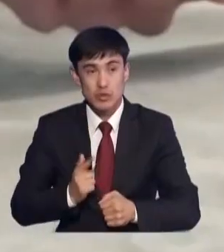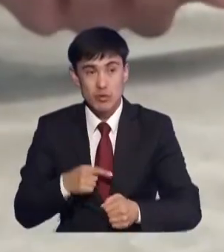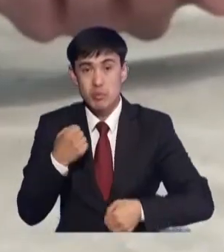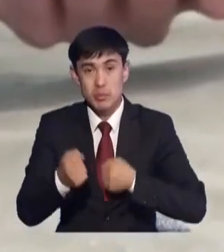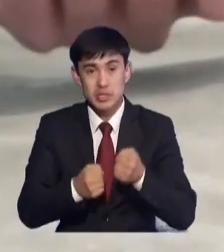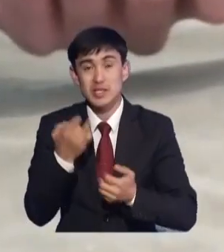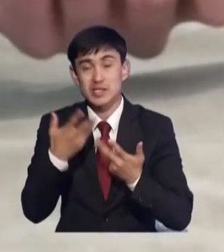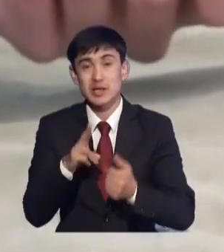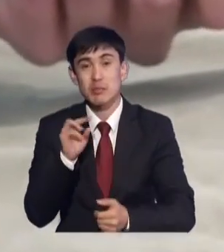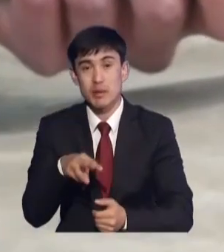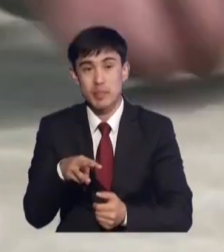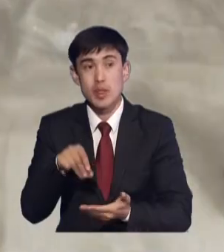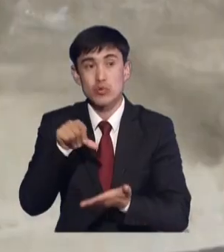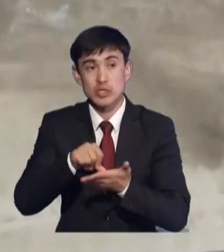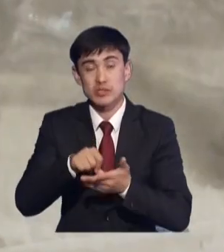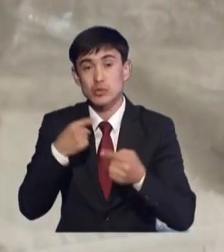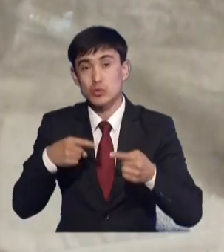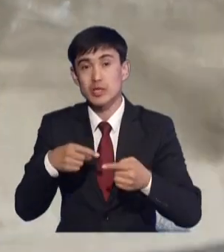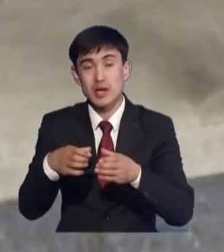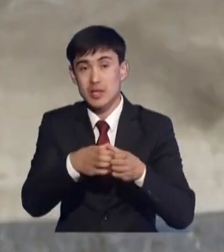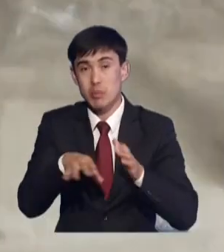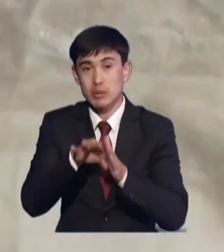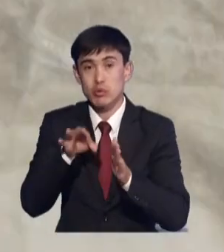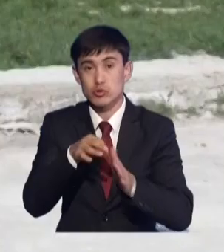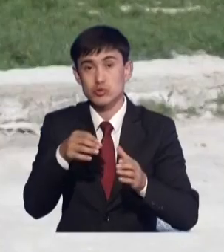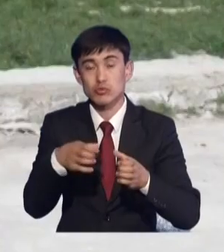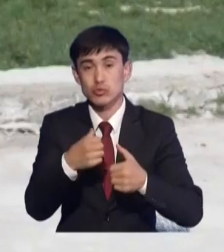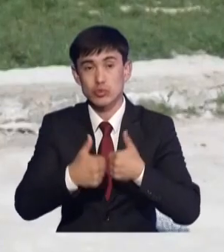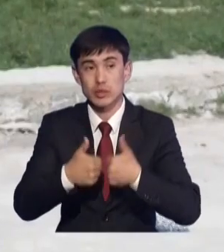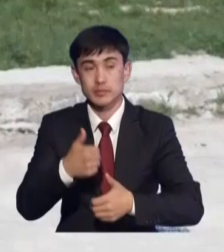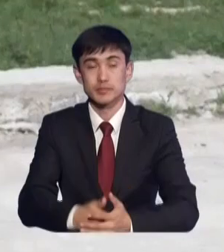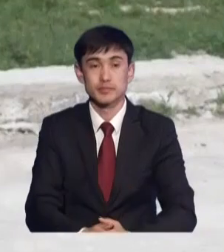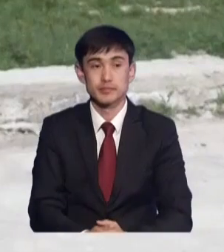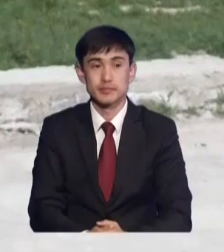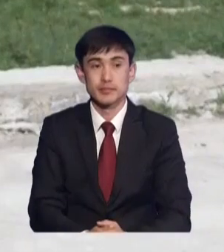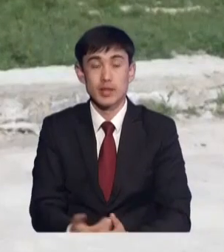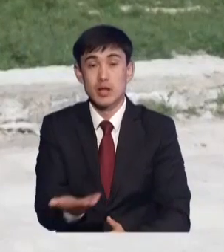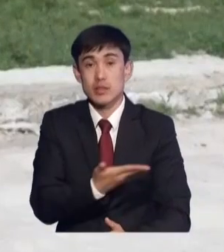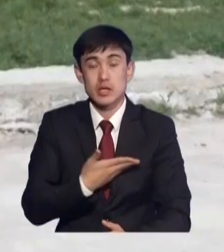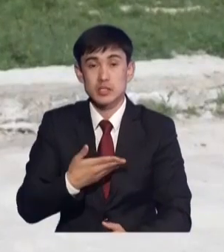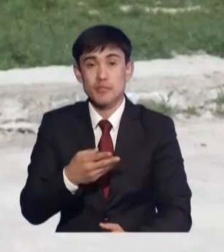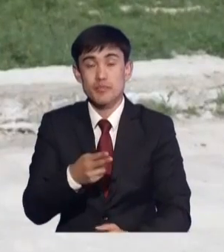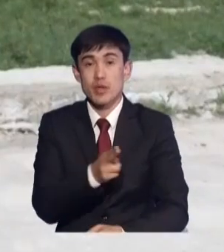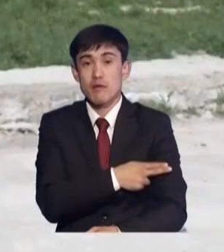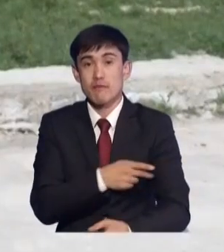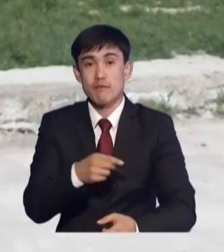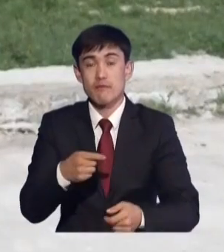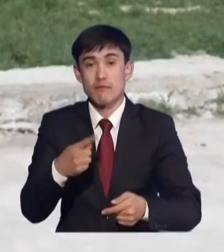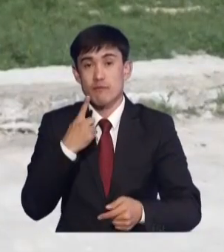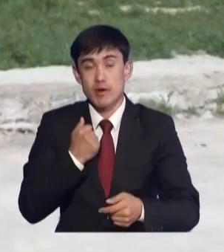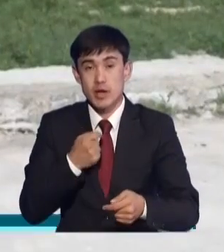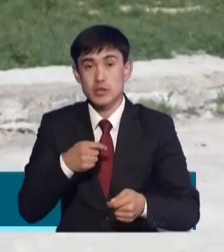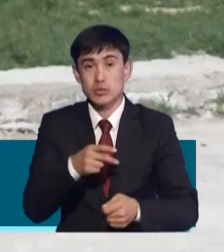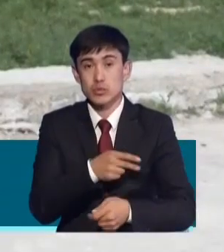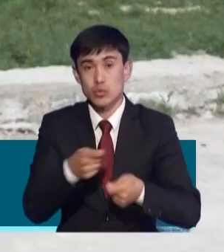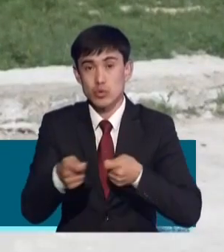несколько километров, а также участвовать в других этапах отборочного тура. Наш военрук, Пахажан Кадыкович, он записал